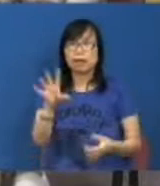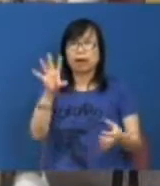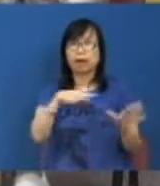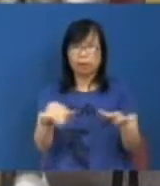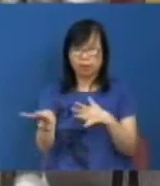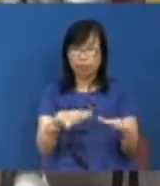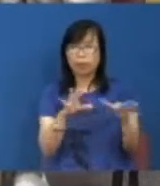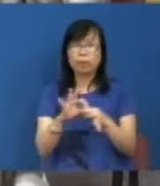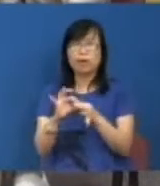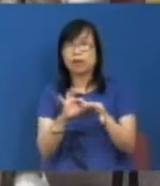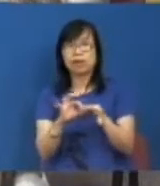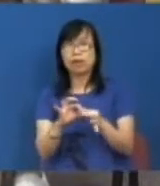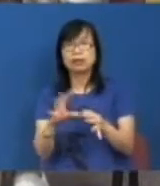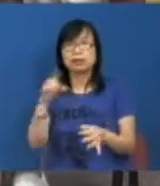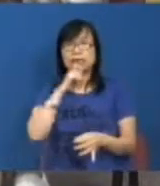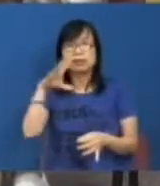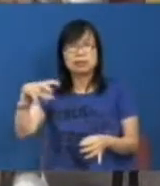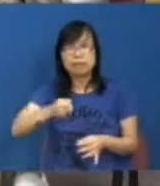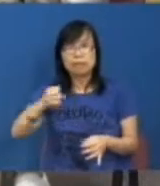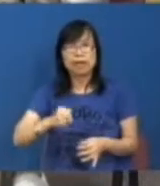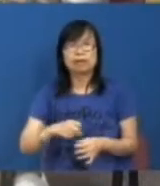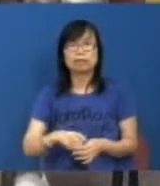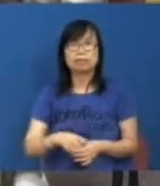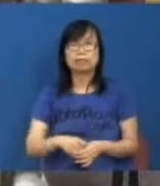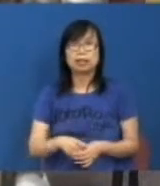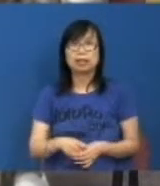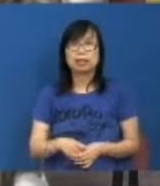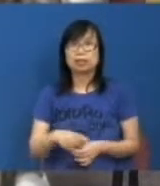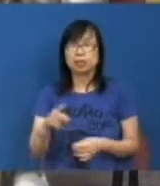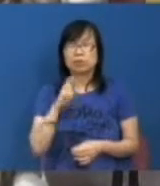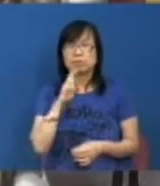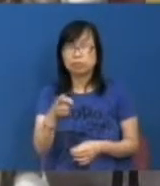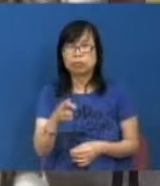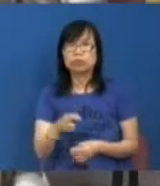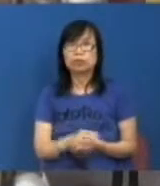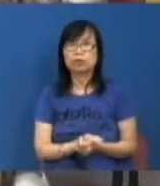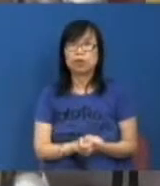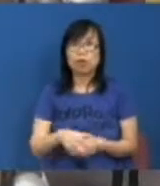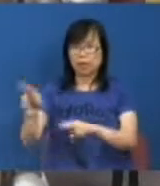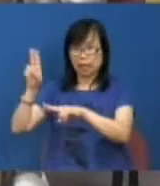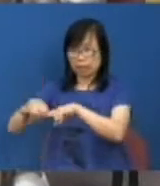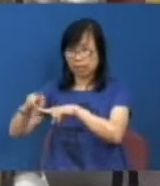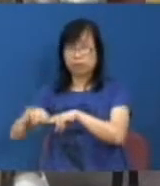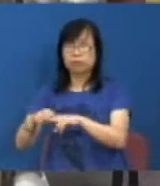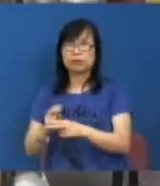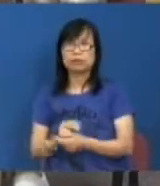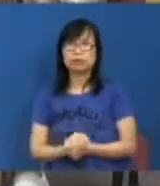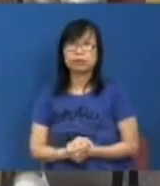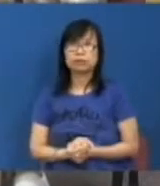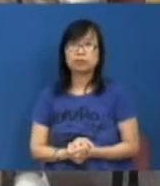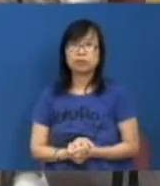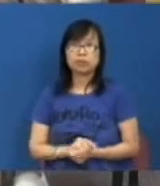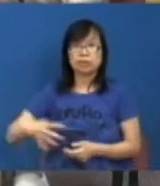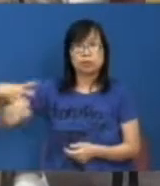啲嚇執法鬆裕緊，又或者令到喺國內即係